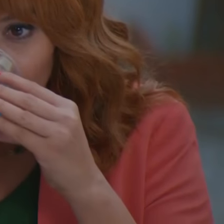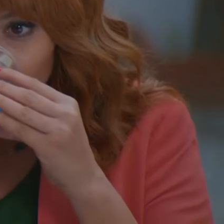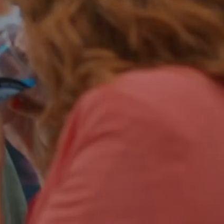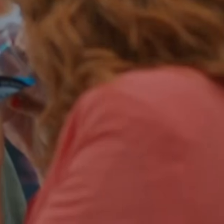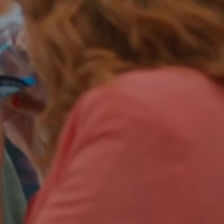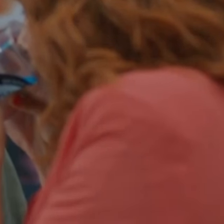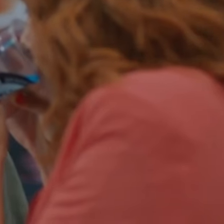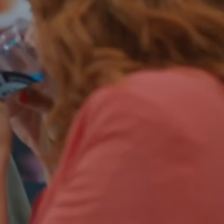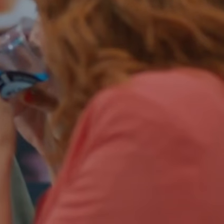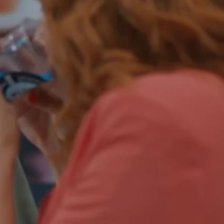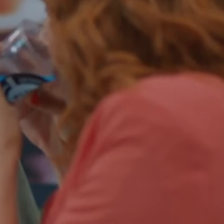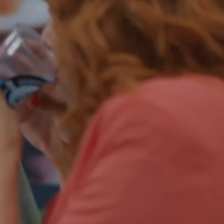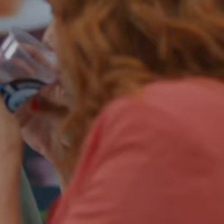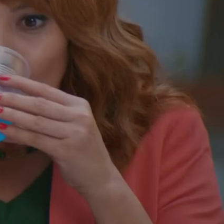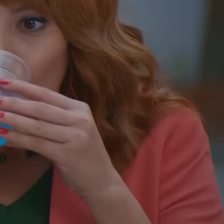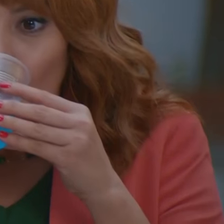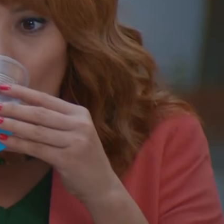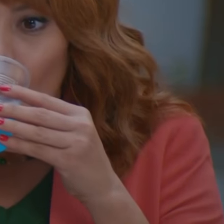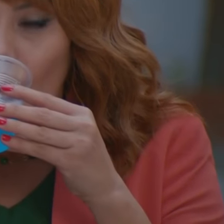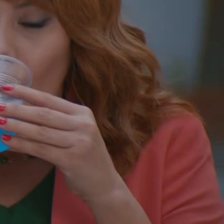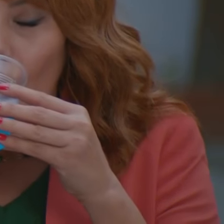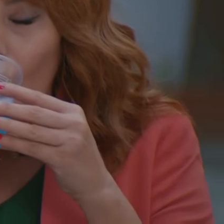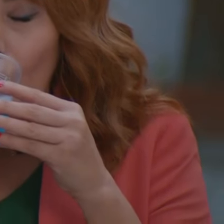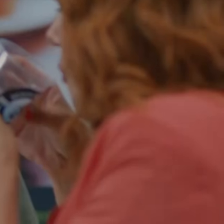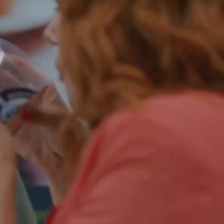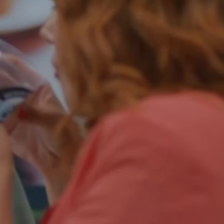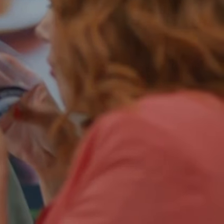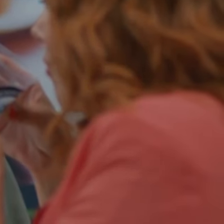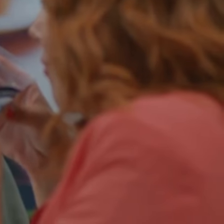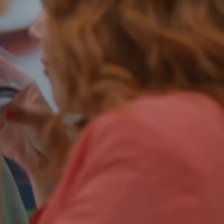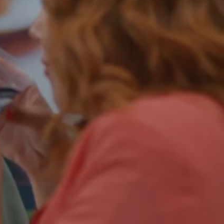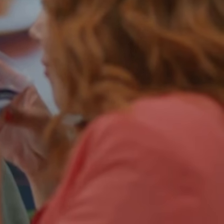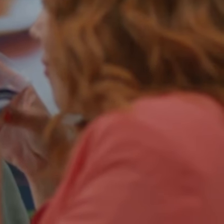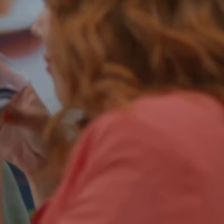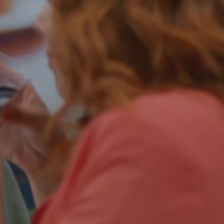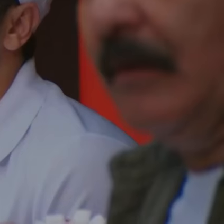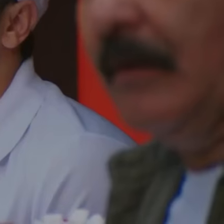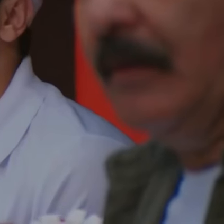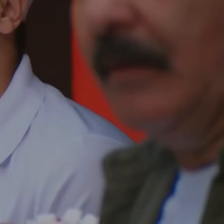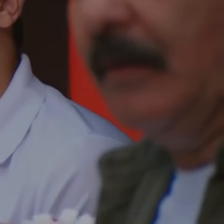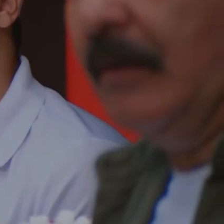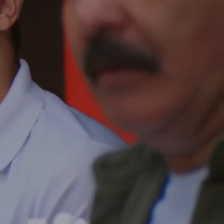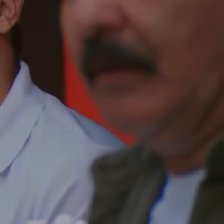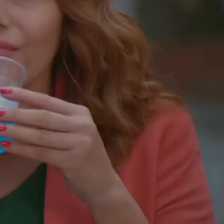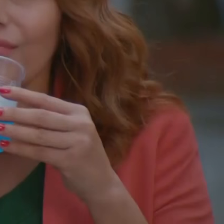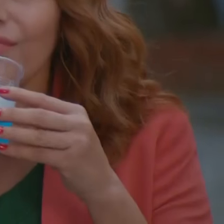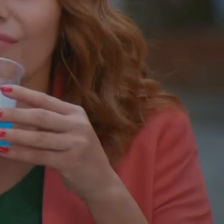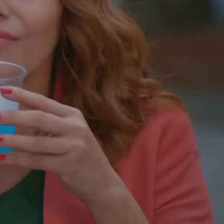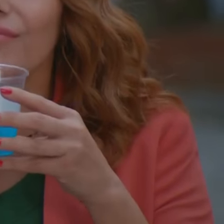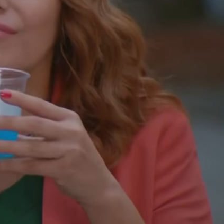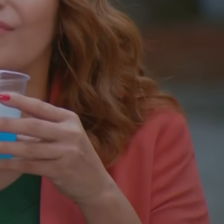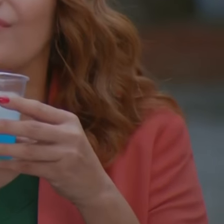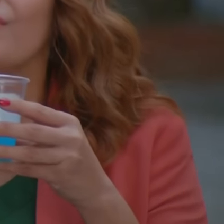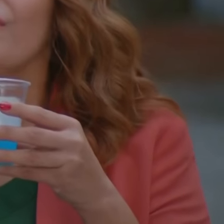Hepsinin gözü Ayşen'de. Ayşen bardağı iki elinde tutmuş, heyecanla içiyor. Ayşen gözlerini yumarak bardağı